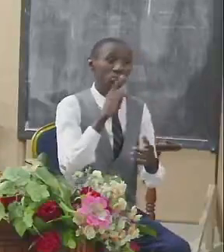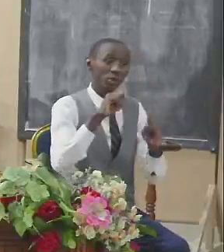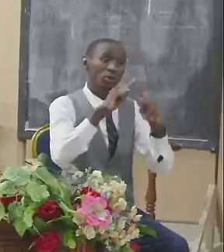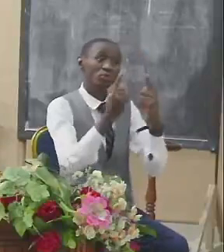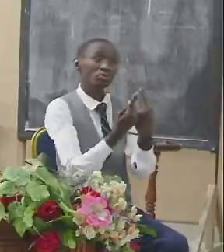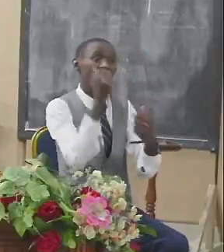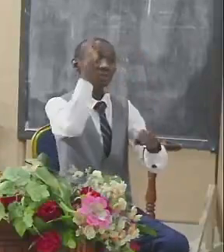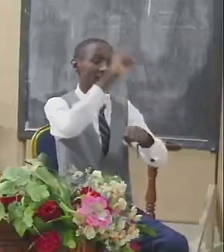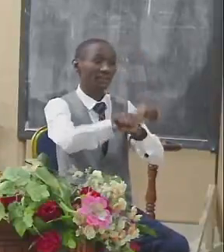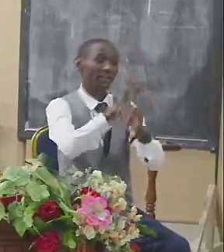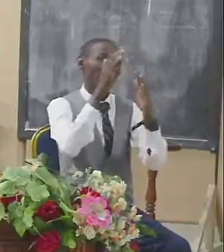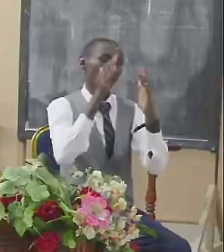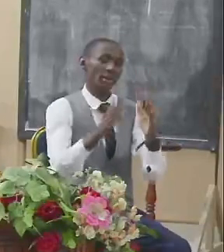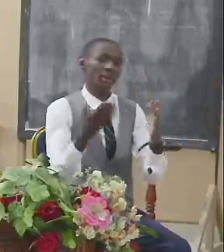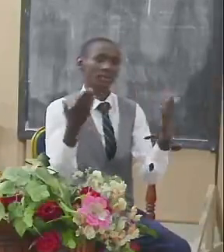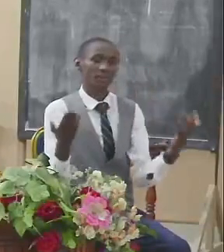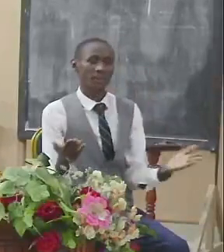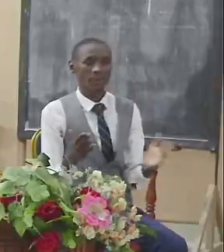washindaji.